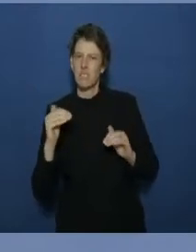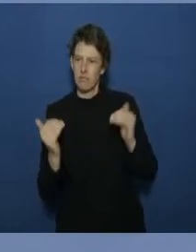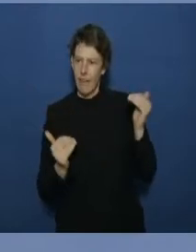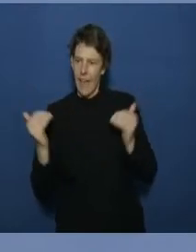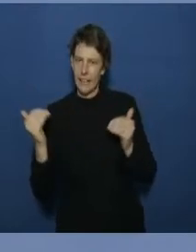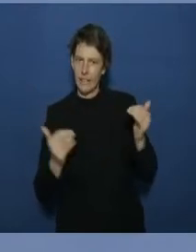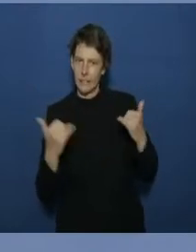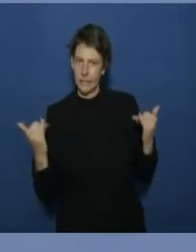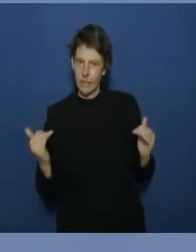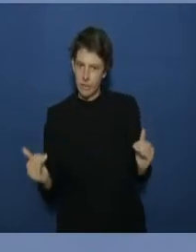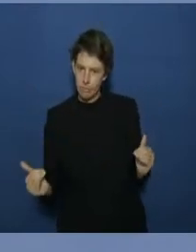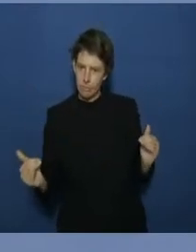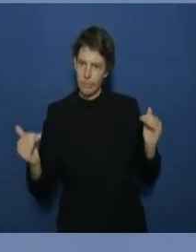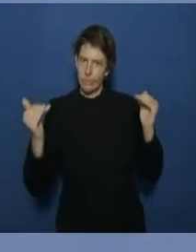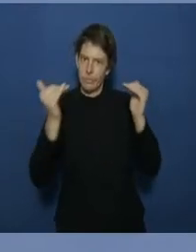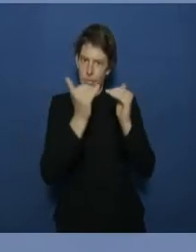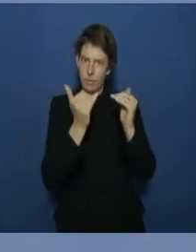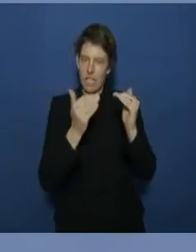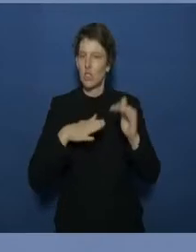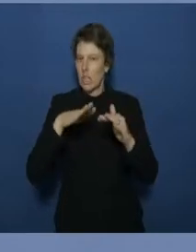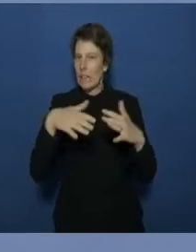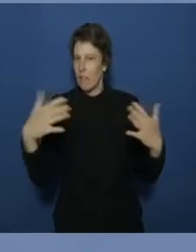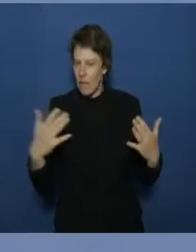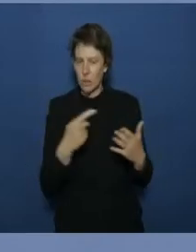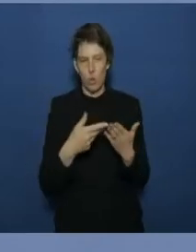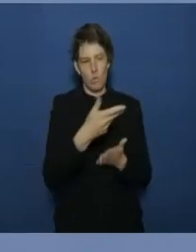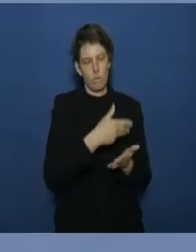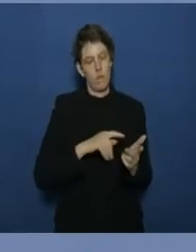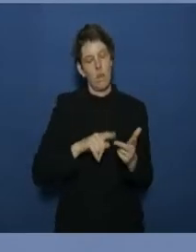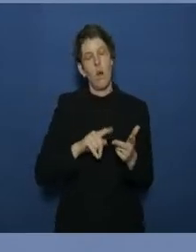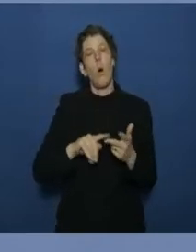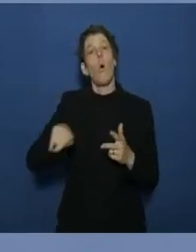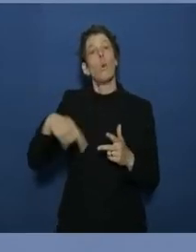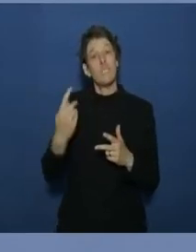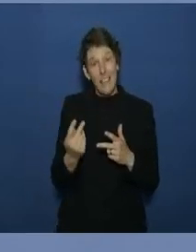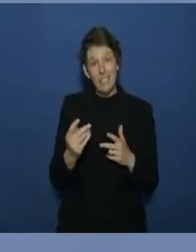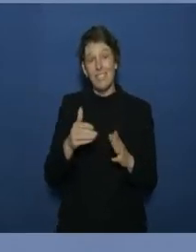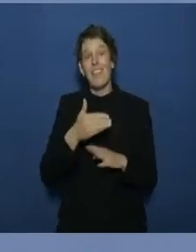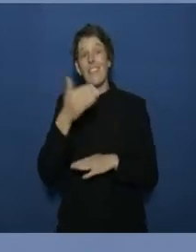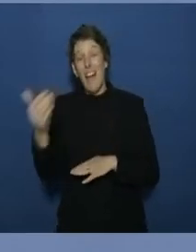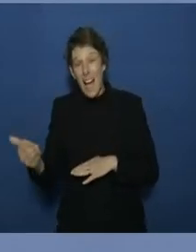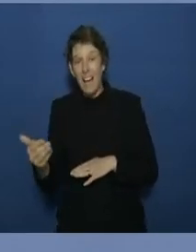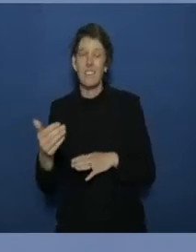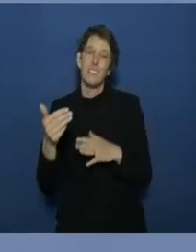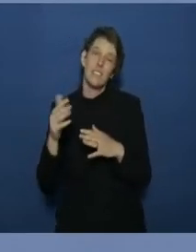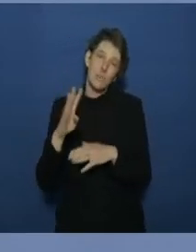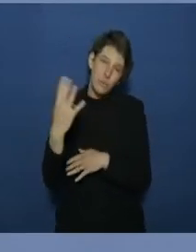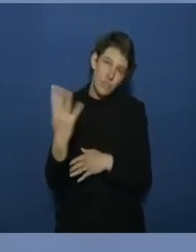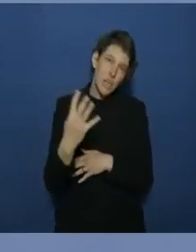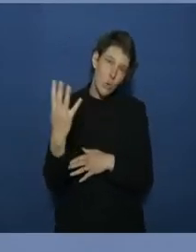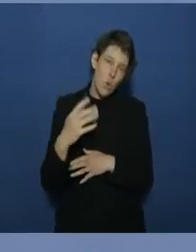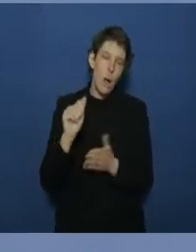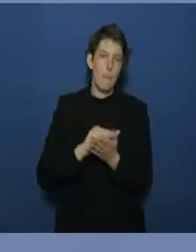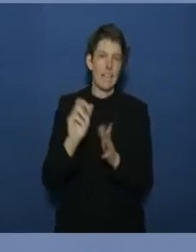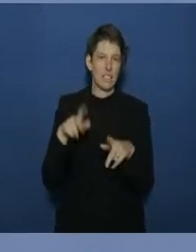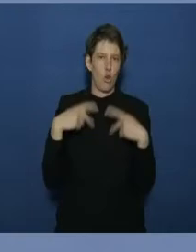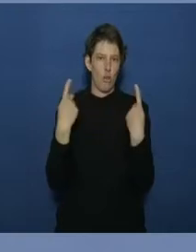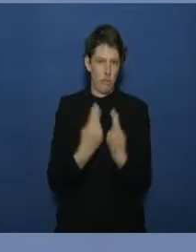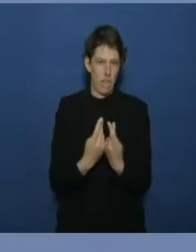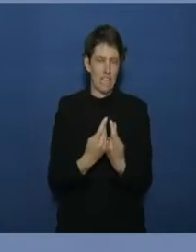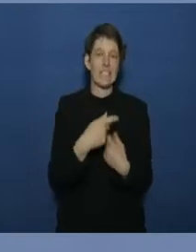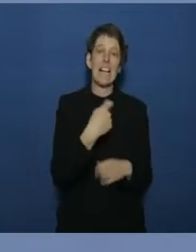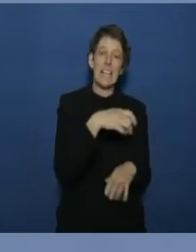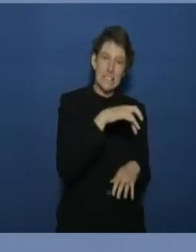Ost und West. Im Anschluss an das Gespräch gegen 16 Uhr eine gemeinsame Pressekonferenz der Bundeskanzlerin mit